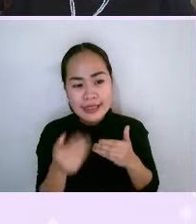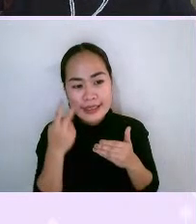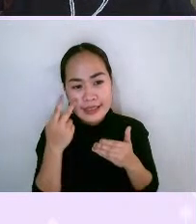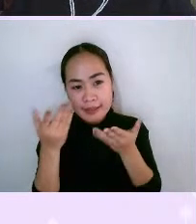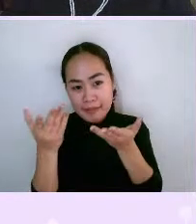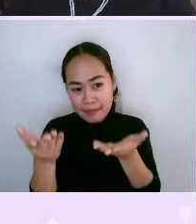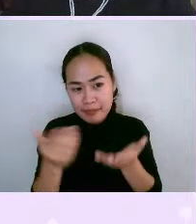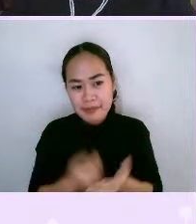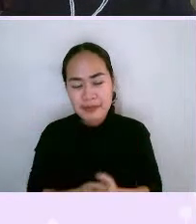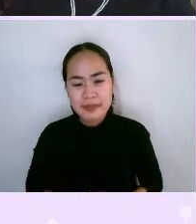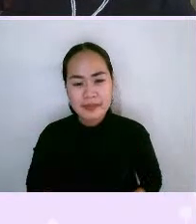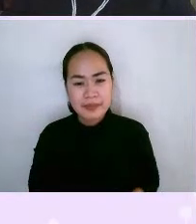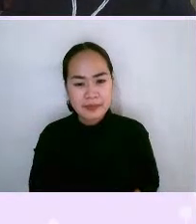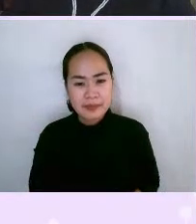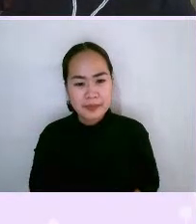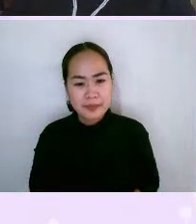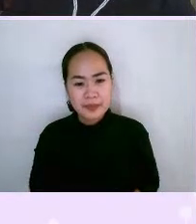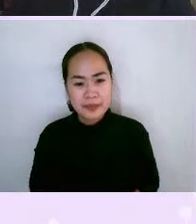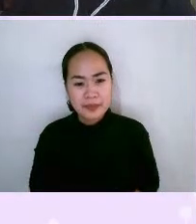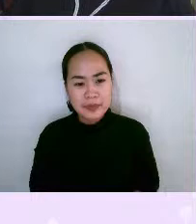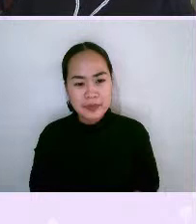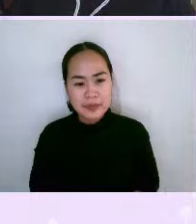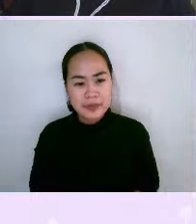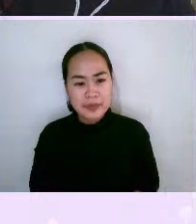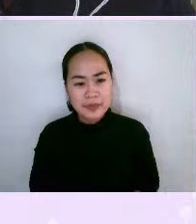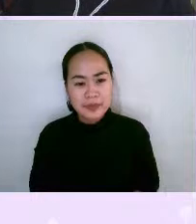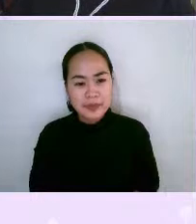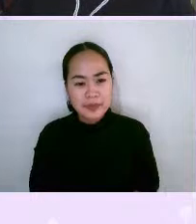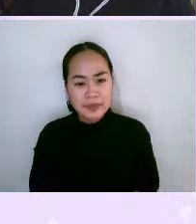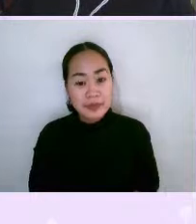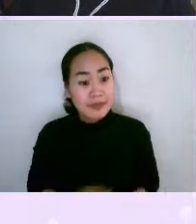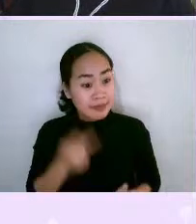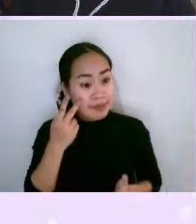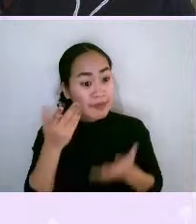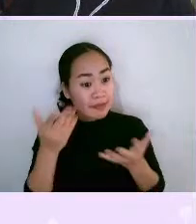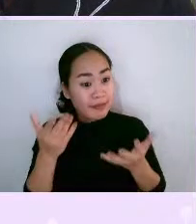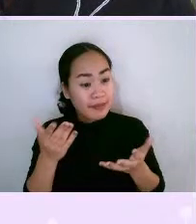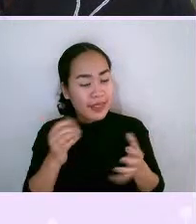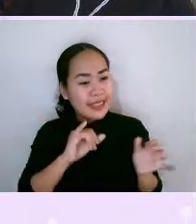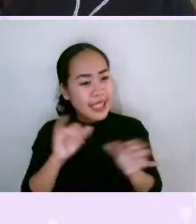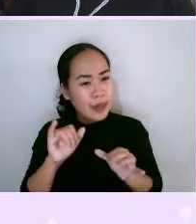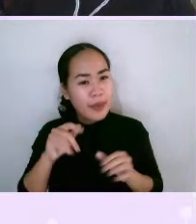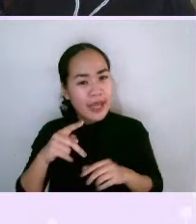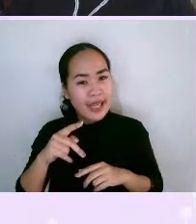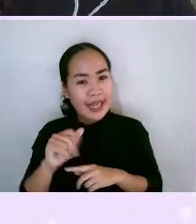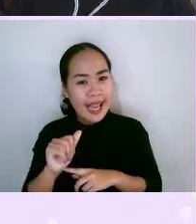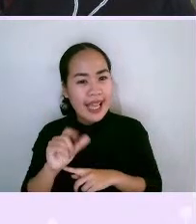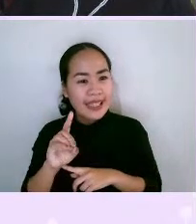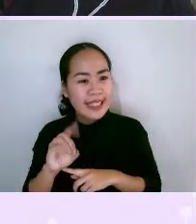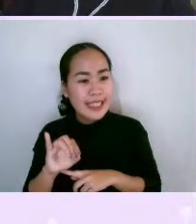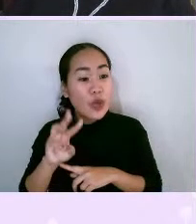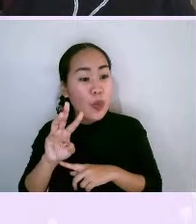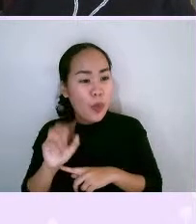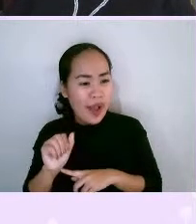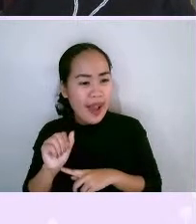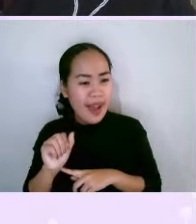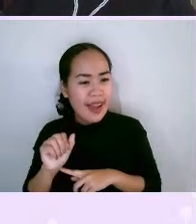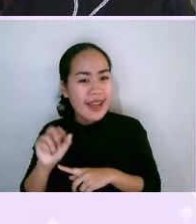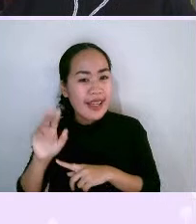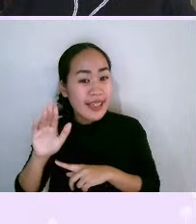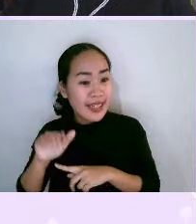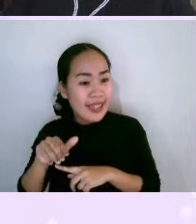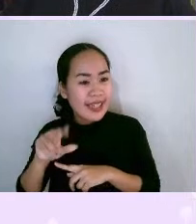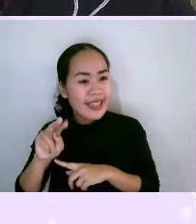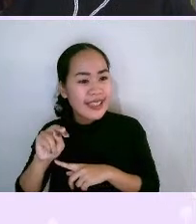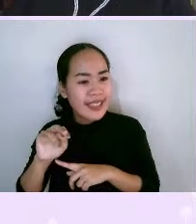mga... Ayan, ito po yung tinatawag natin na kadiwa ni Ani at Kita. So dito po yung ating